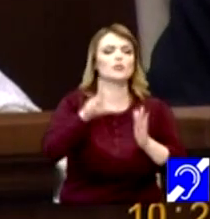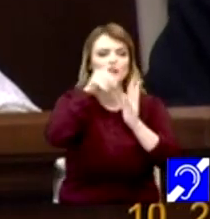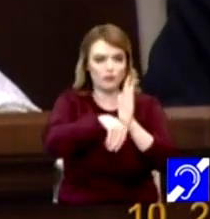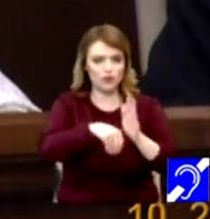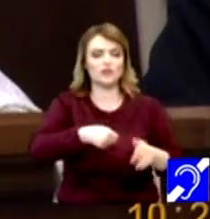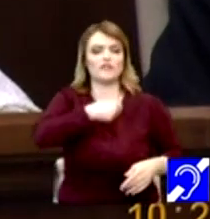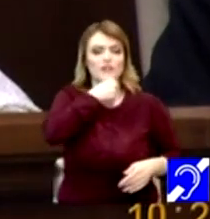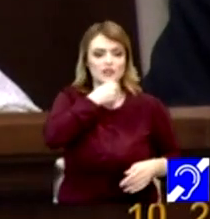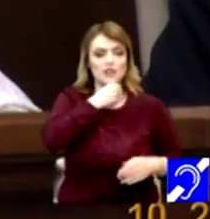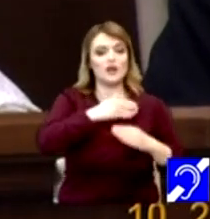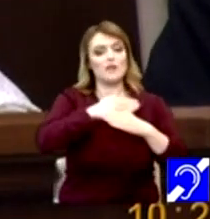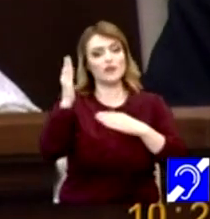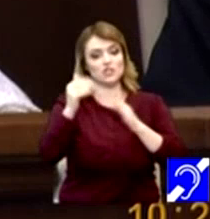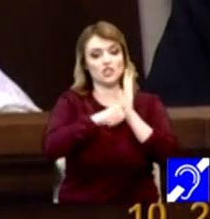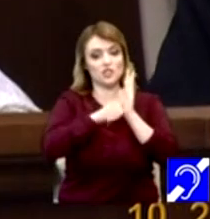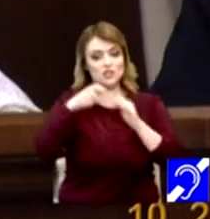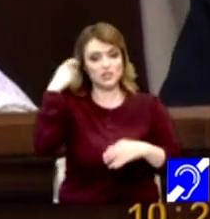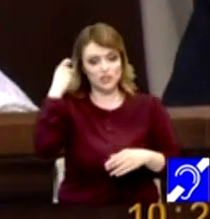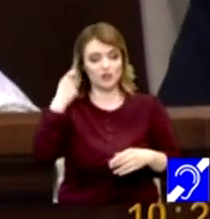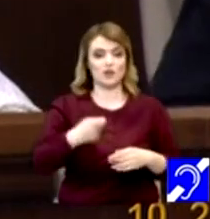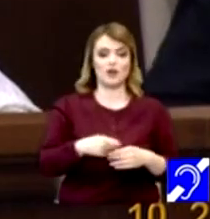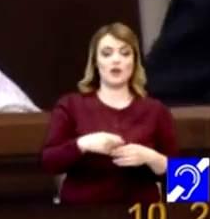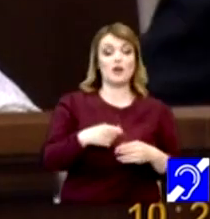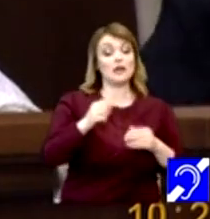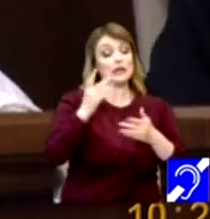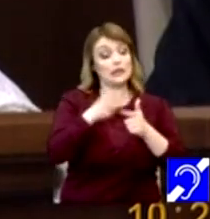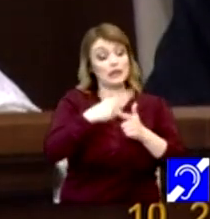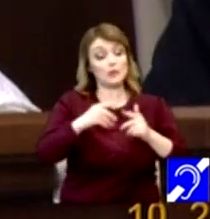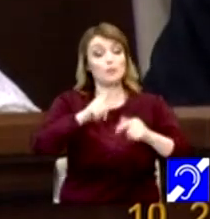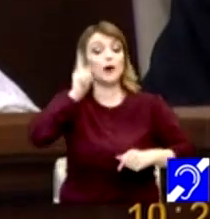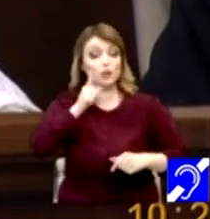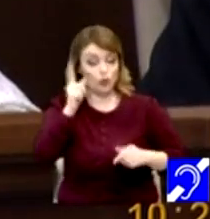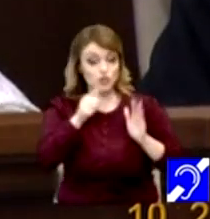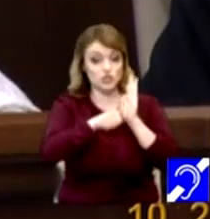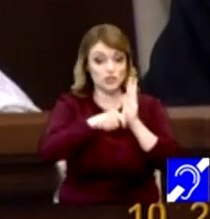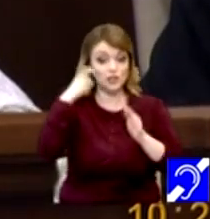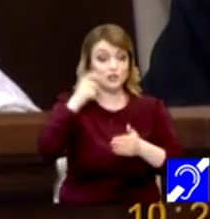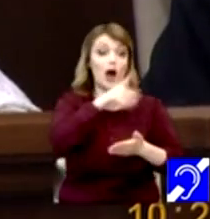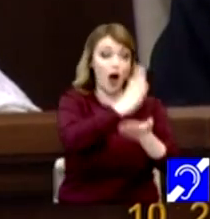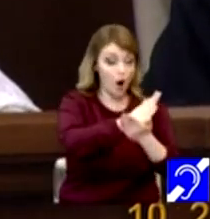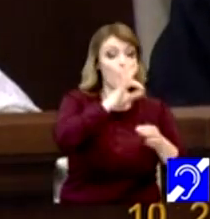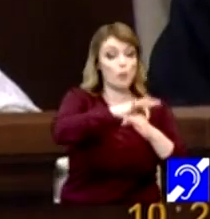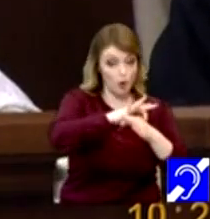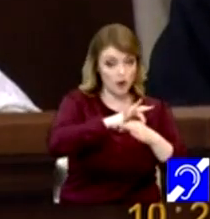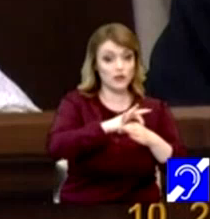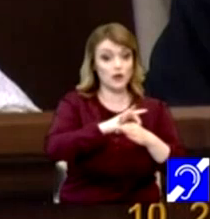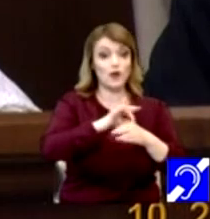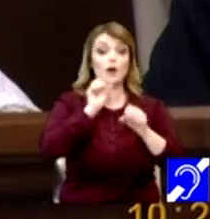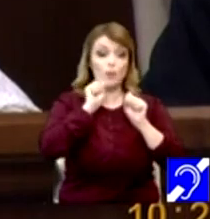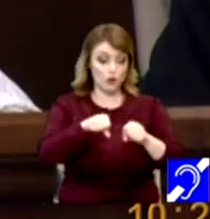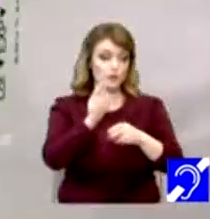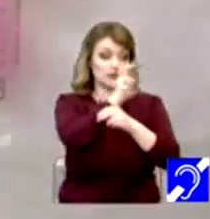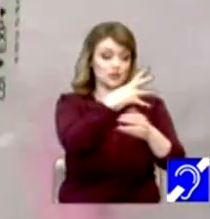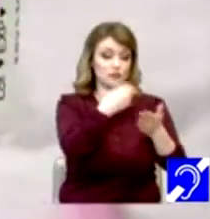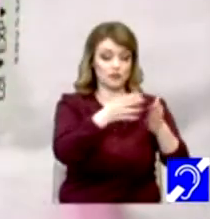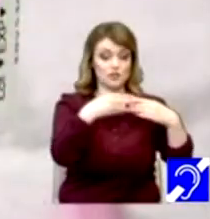vârsta peste 60 de ani, cu comorbidități sau mai tineri de 60 de ani, dar care au comorbidități, să se adreseze medicului